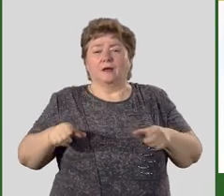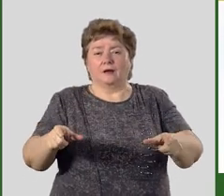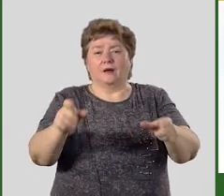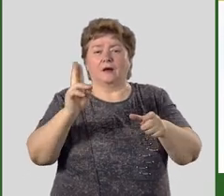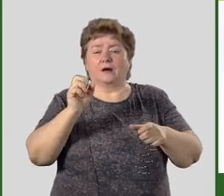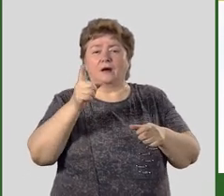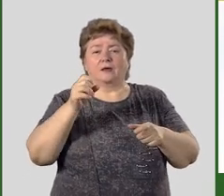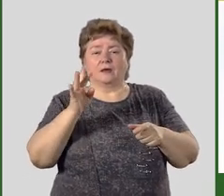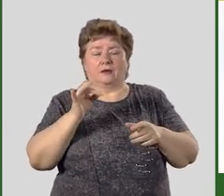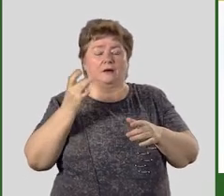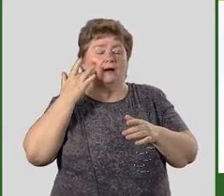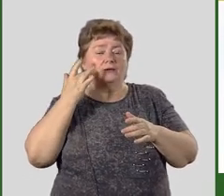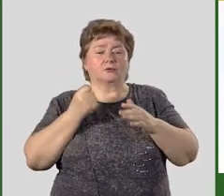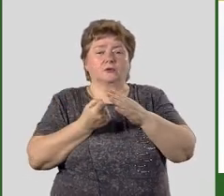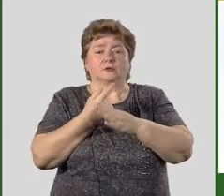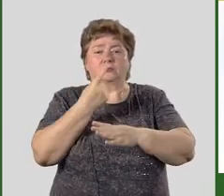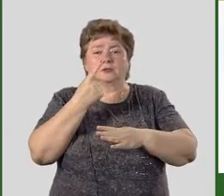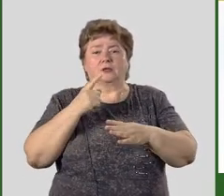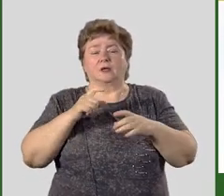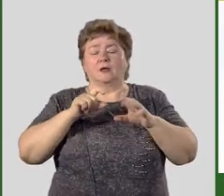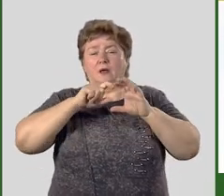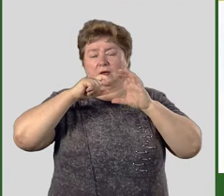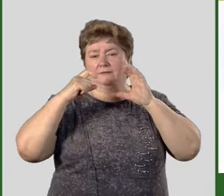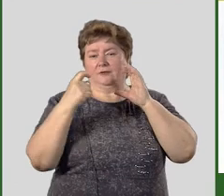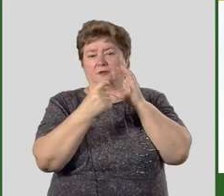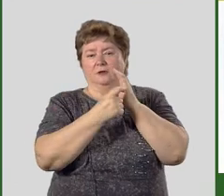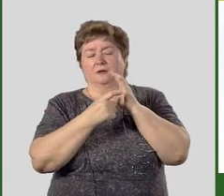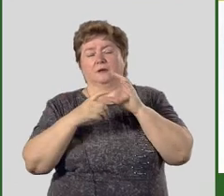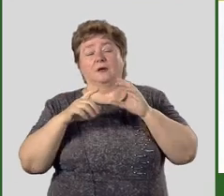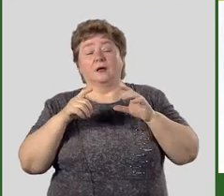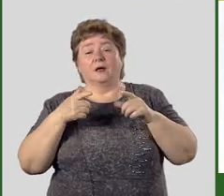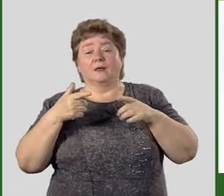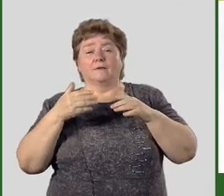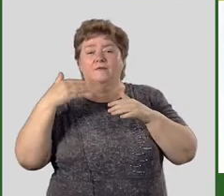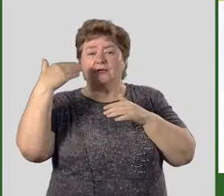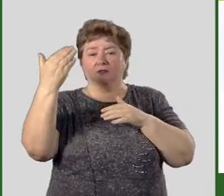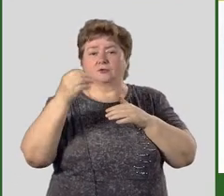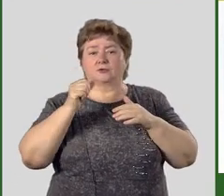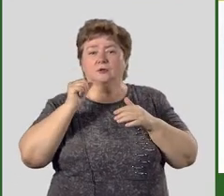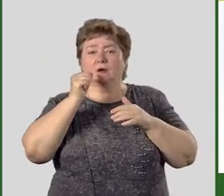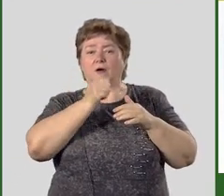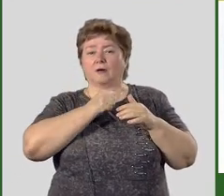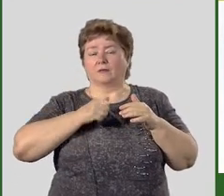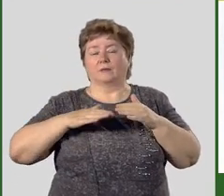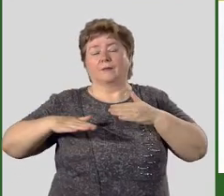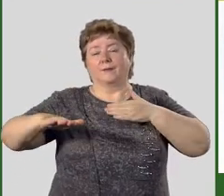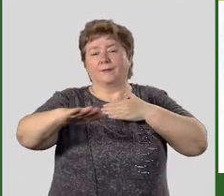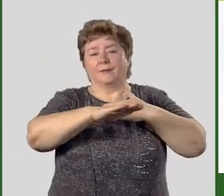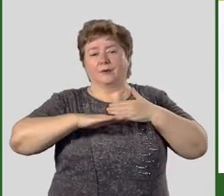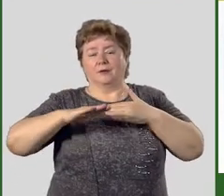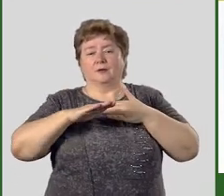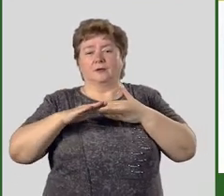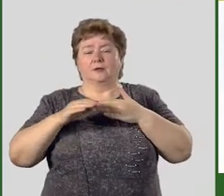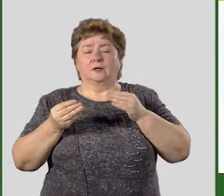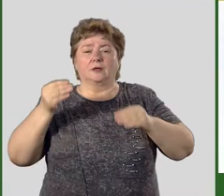Кагера, которая берет начало в экваториальном поясе на восточно-африканском плоскогорье